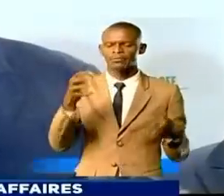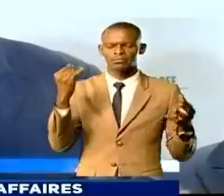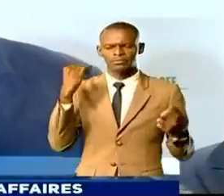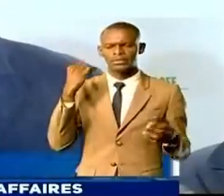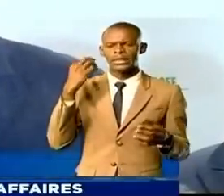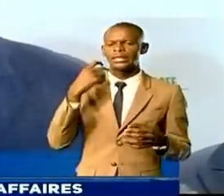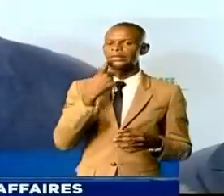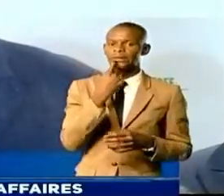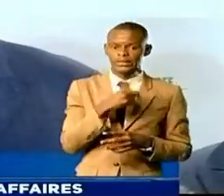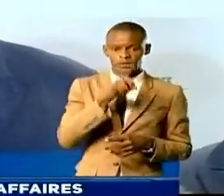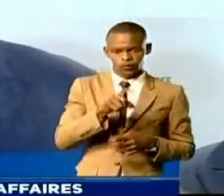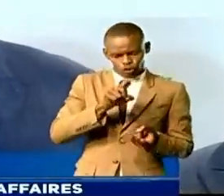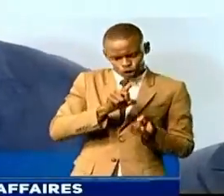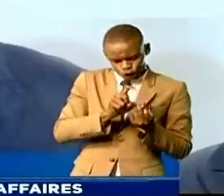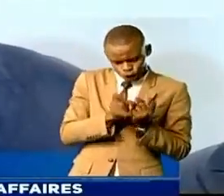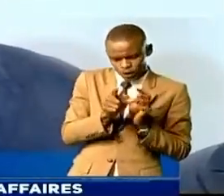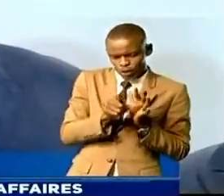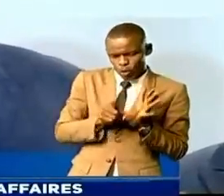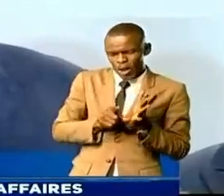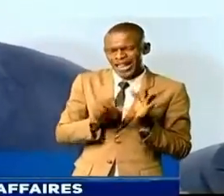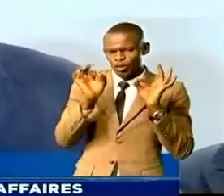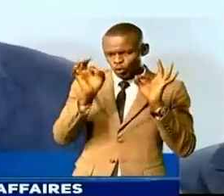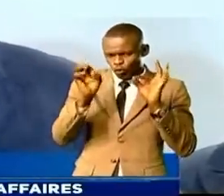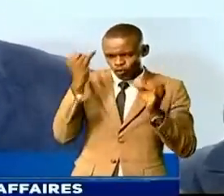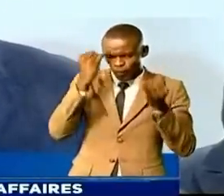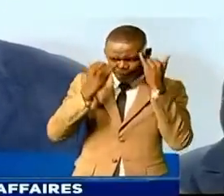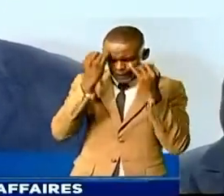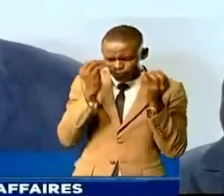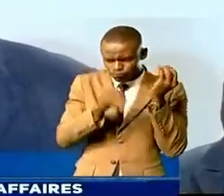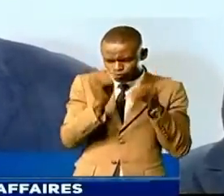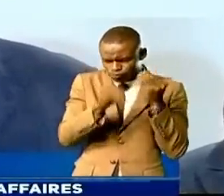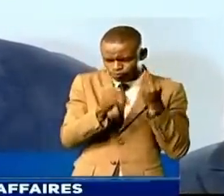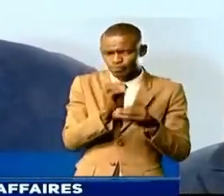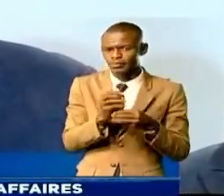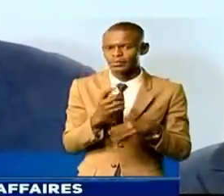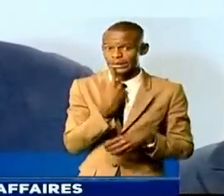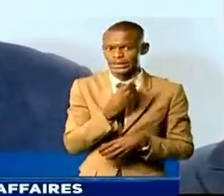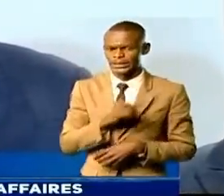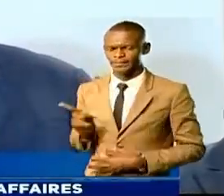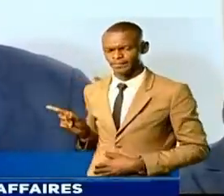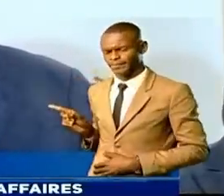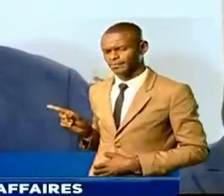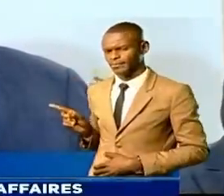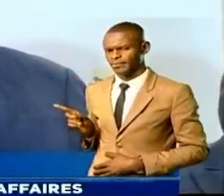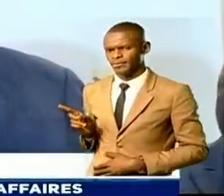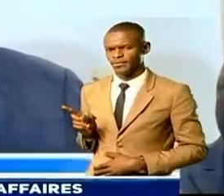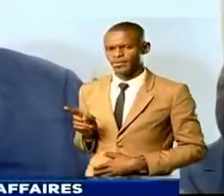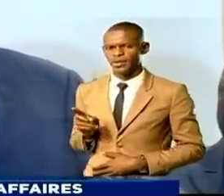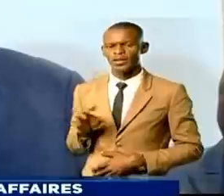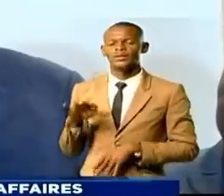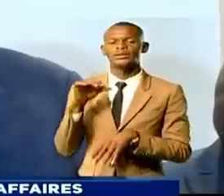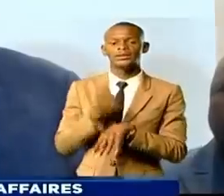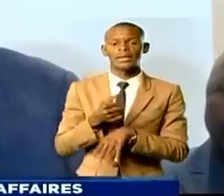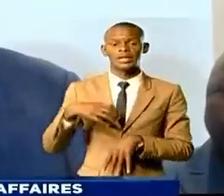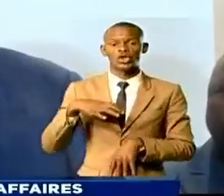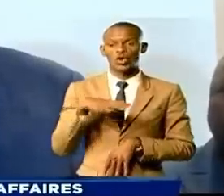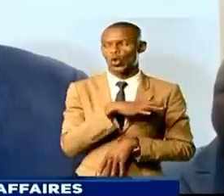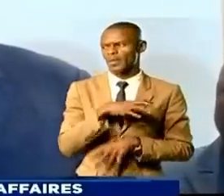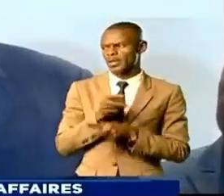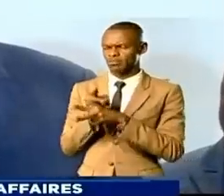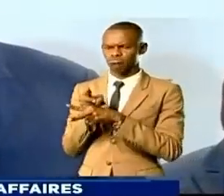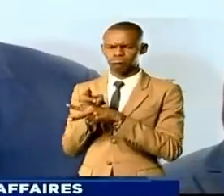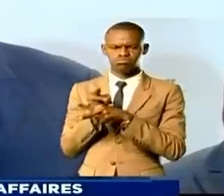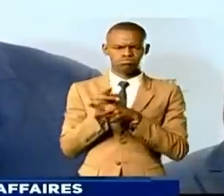un comité de pilotage, je crois c'est le 10 juin, si je ne me trompe. Et à l'issue de ce comité